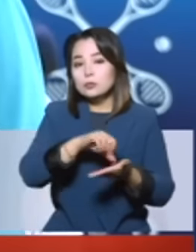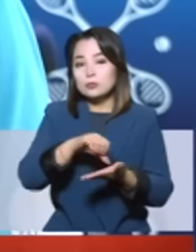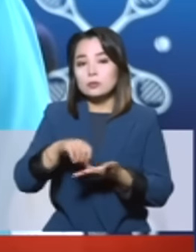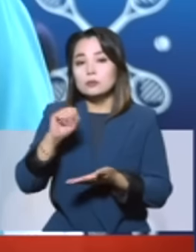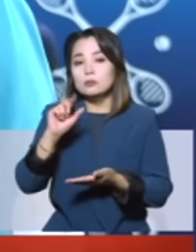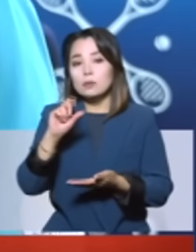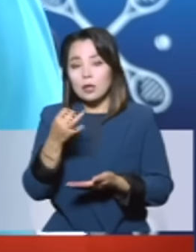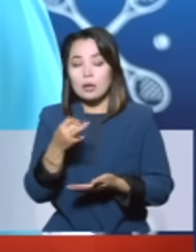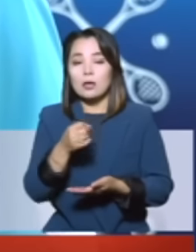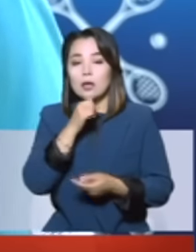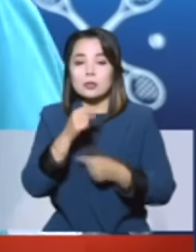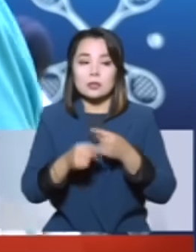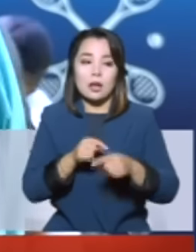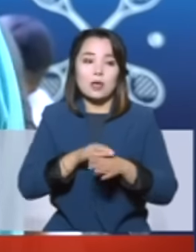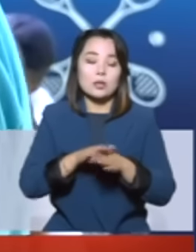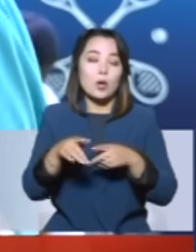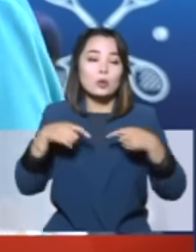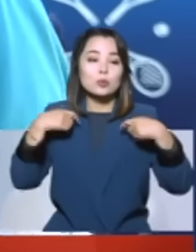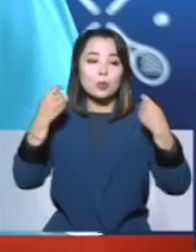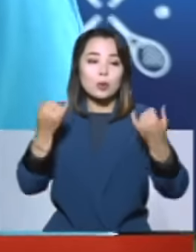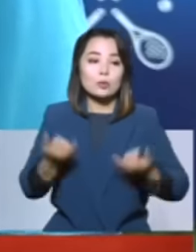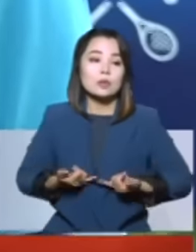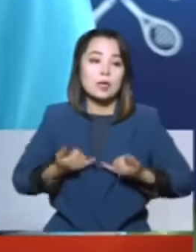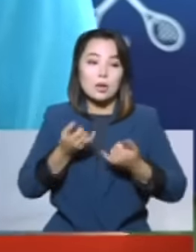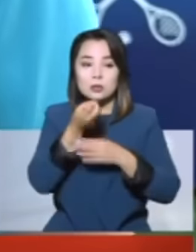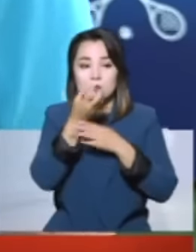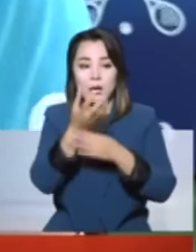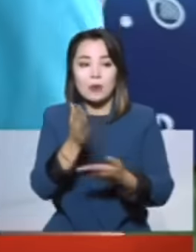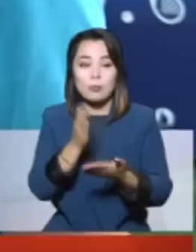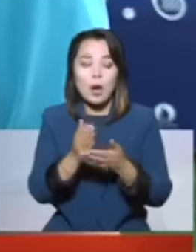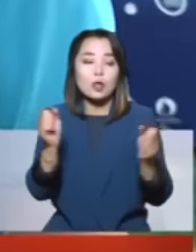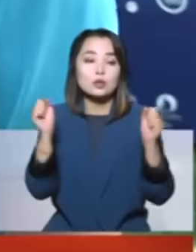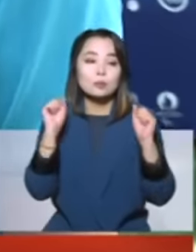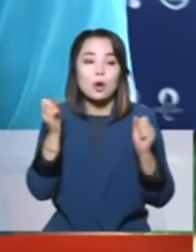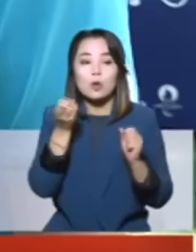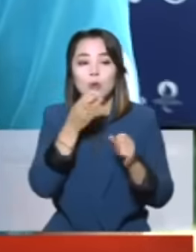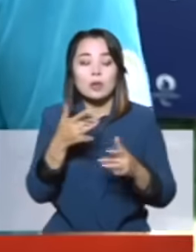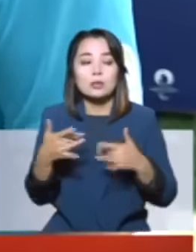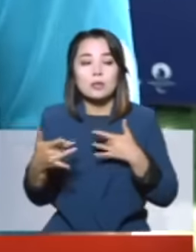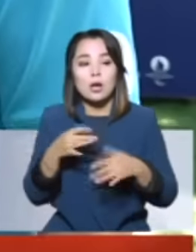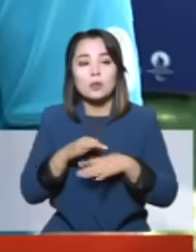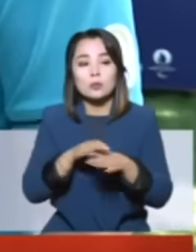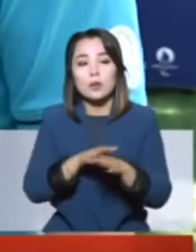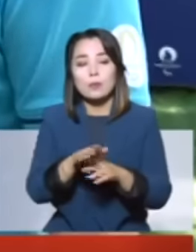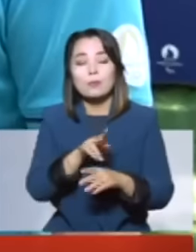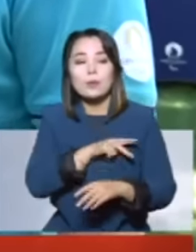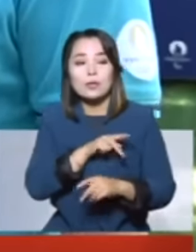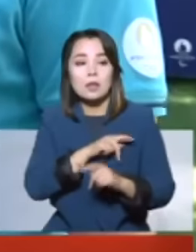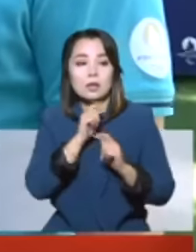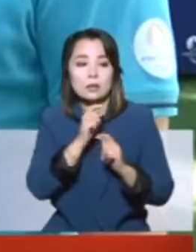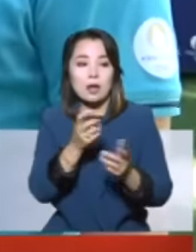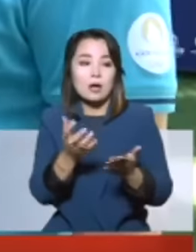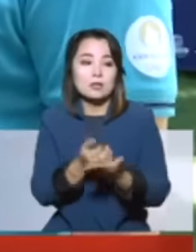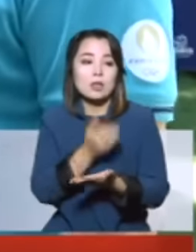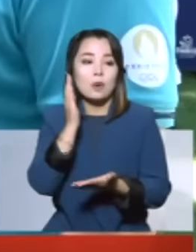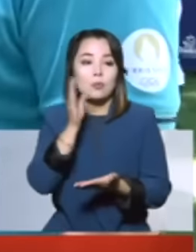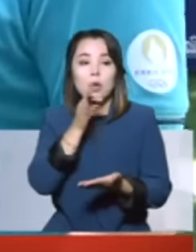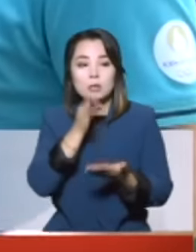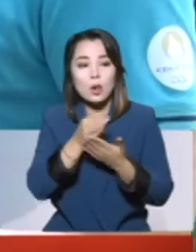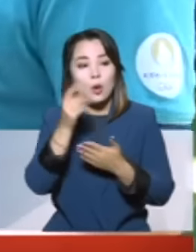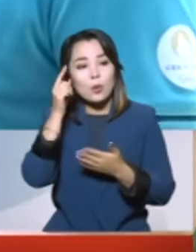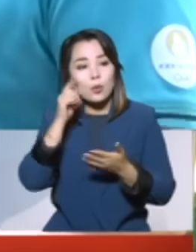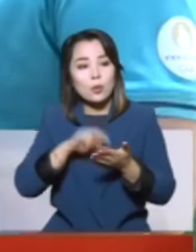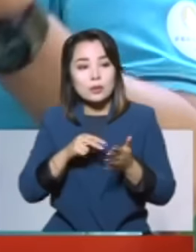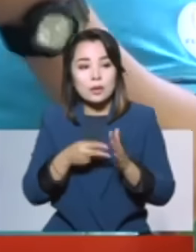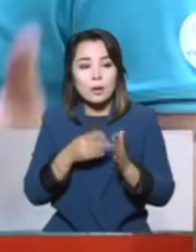Абай атамыздың туған күнін атап өтуге келдік, гүл шоқтарын қойдық. Әрине, спортшыларымыз да жақсы өнер көрсетіп жатыр. Бүгін медаль аламыз деген сондай бір ойымыз бар.